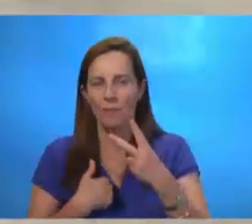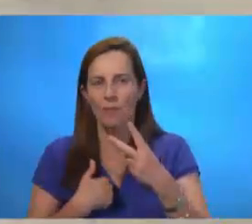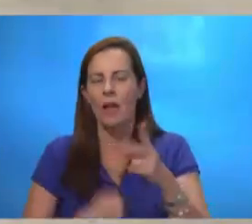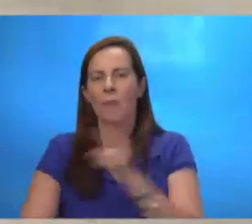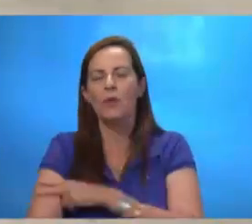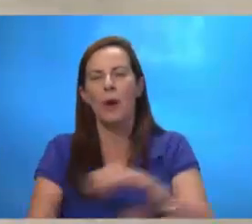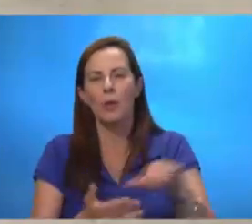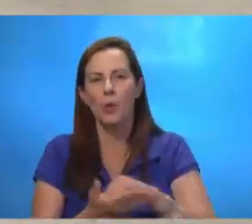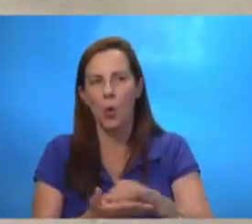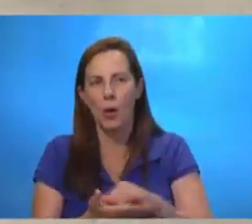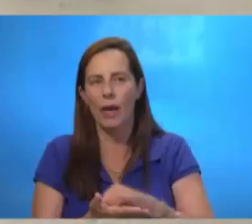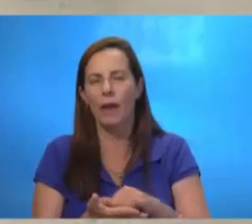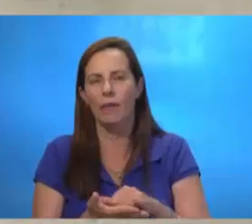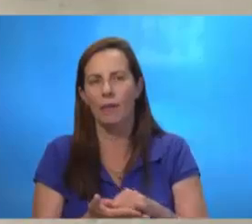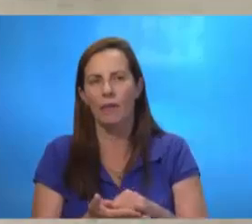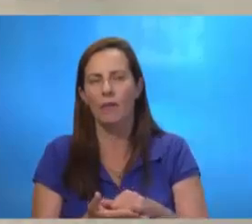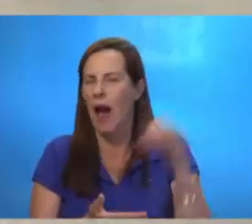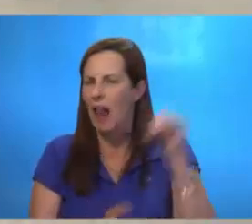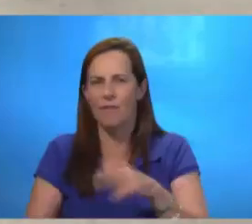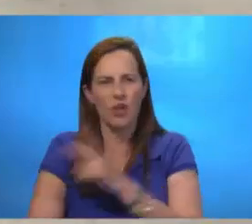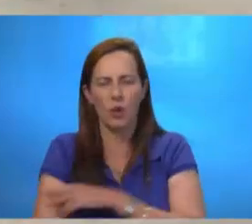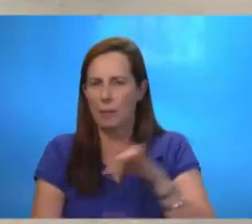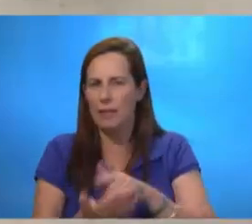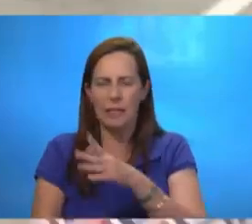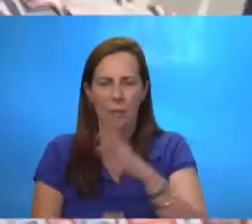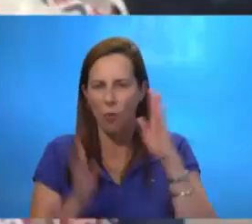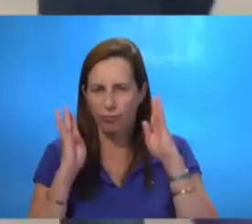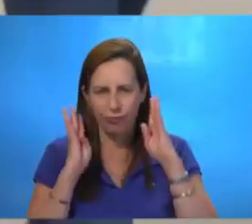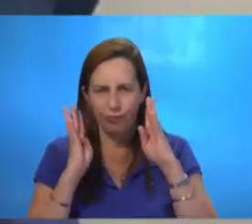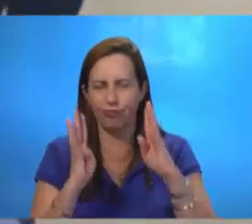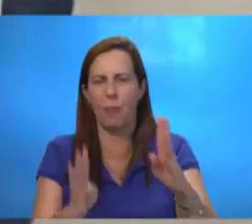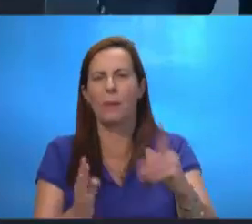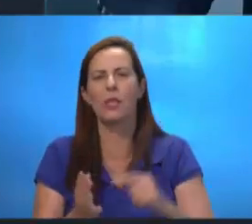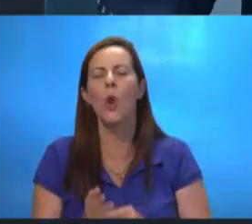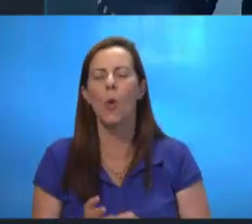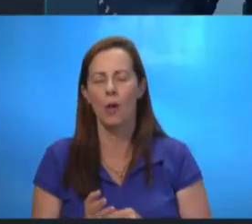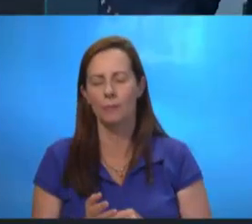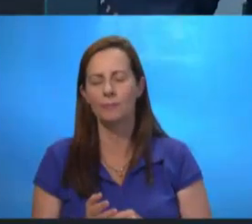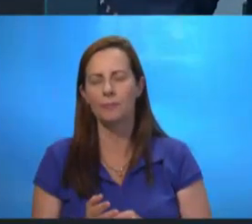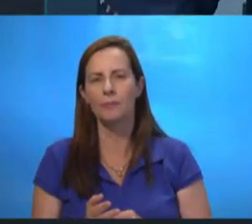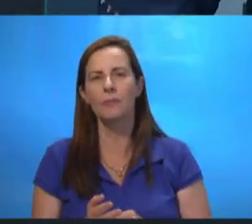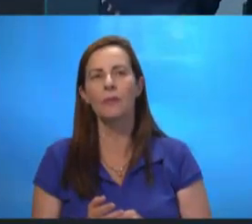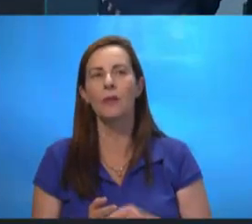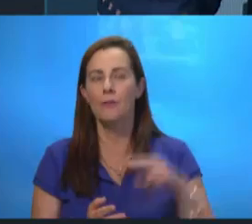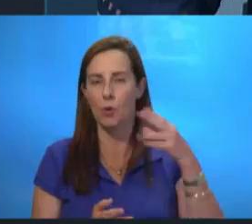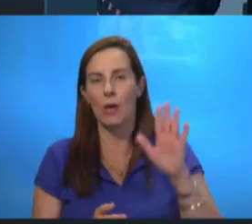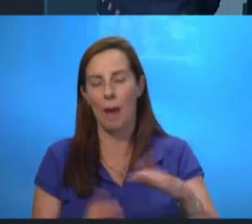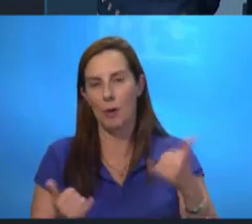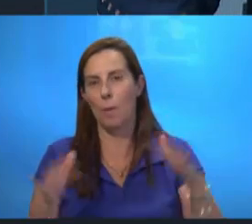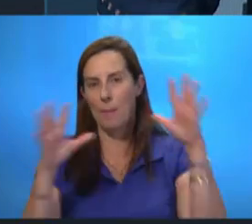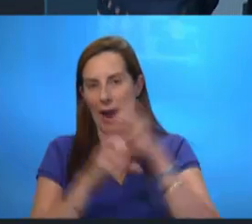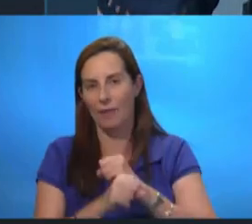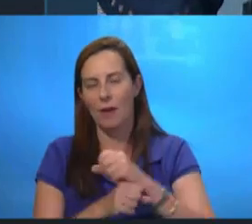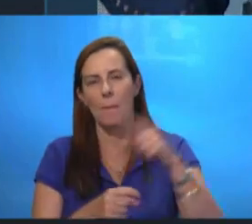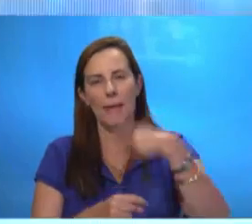יורק, ה-NYPD, אלפי שוטרים נמצאים כאן לאורך המסלול של המצעד הזה, ויהיו גם הערב בטיים